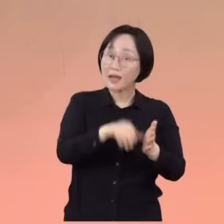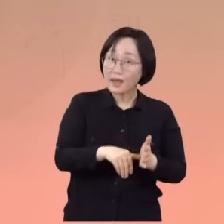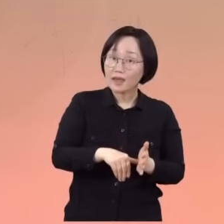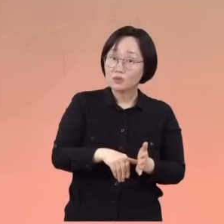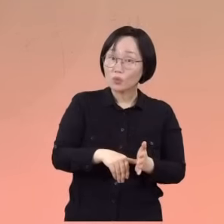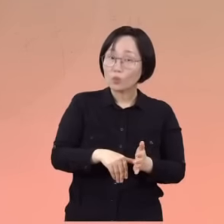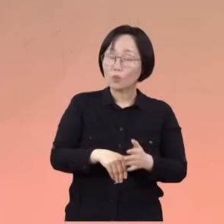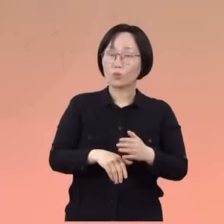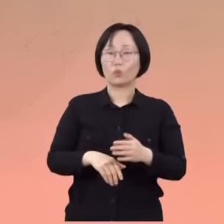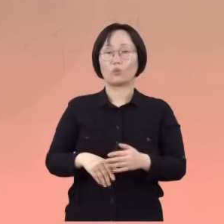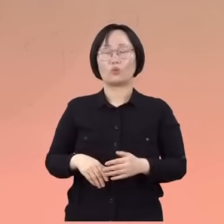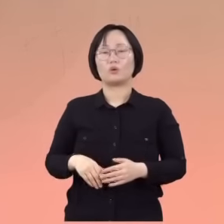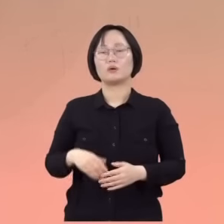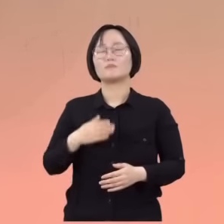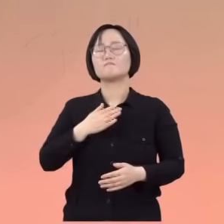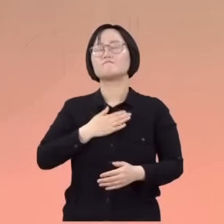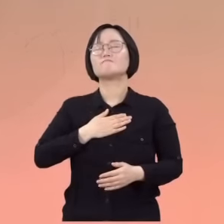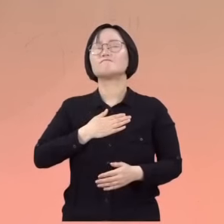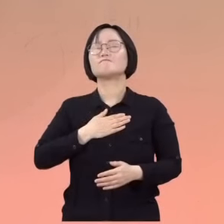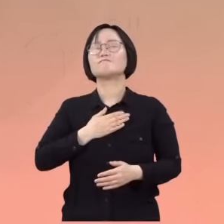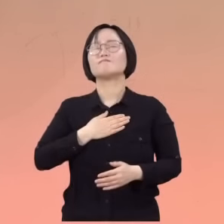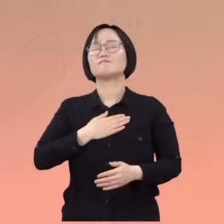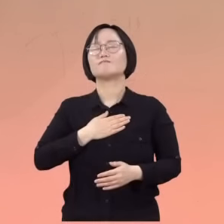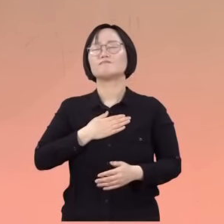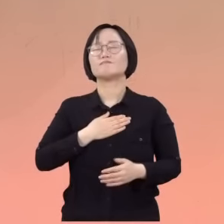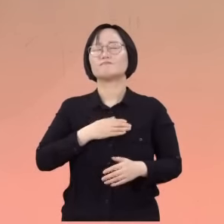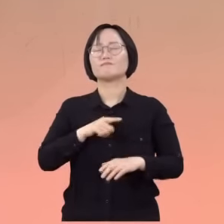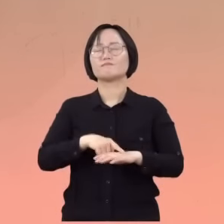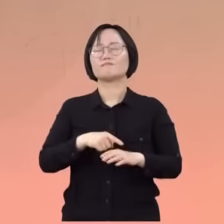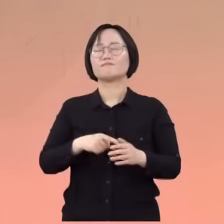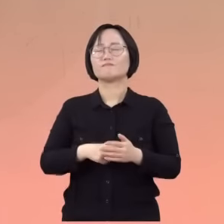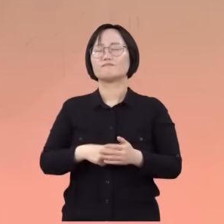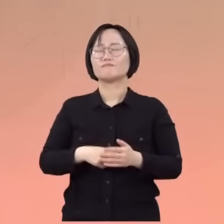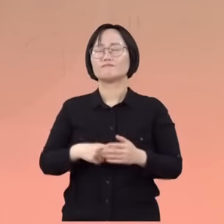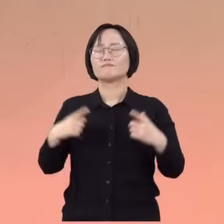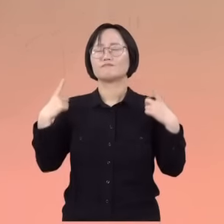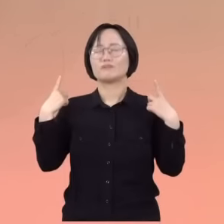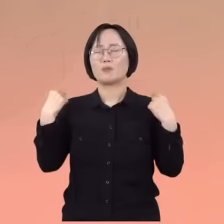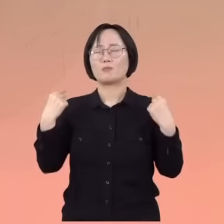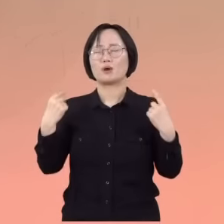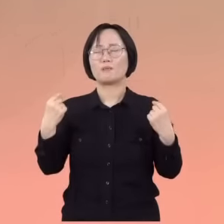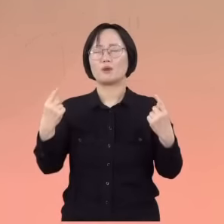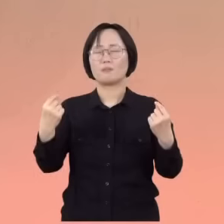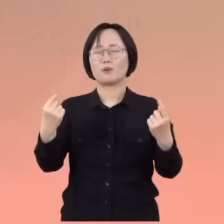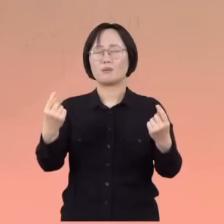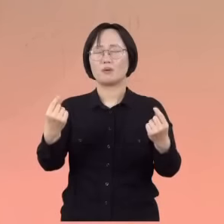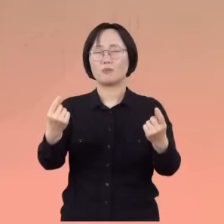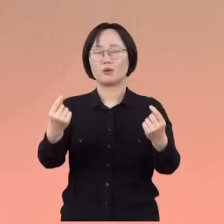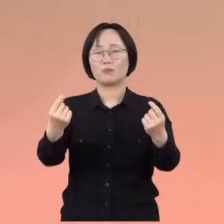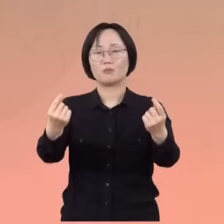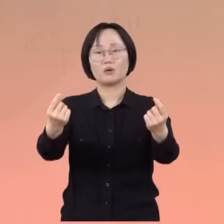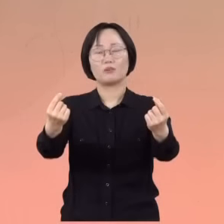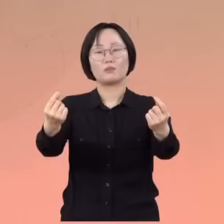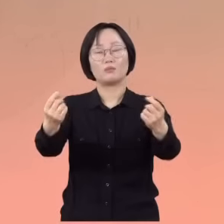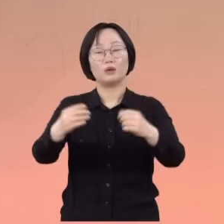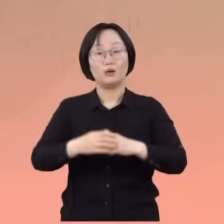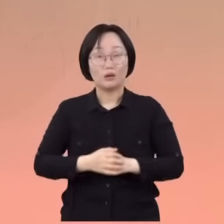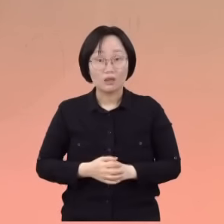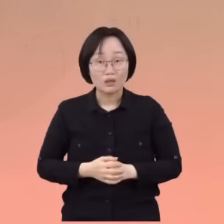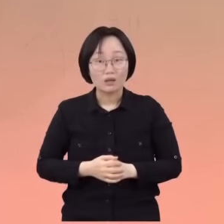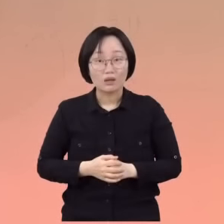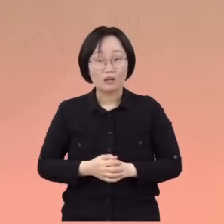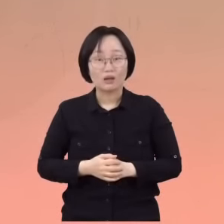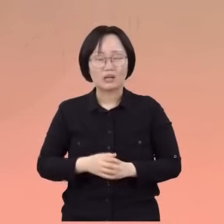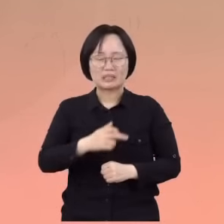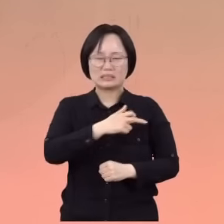일려 한결 같으냐 큰 병에 걸린 그 상황 죽음이 코앞에